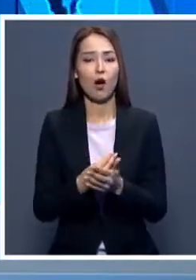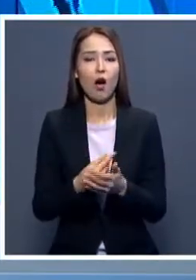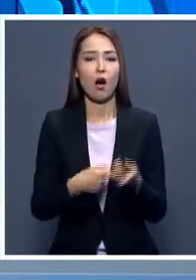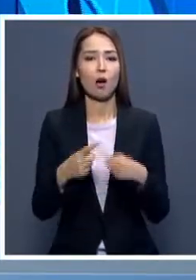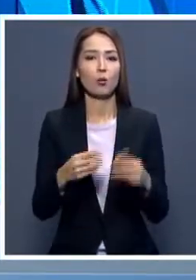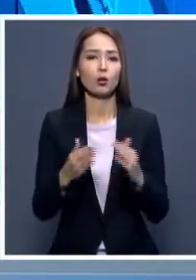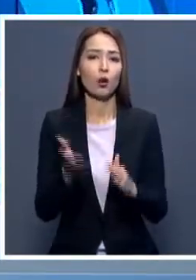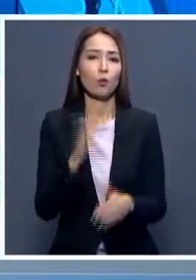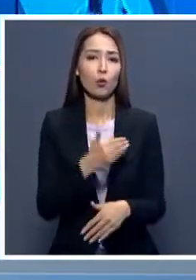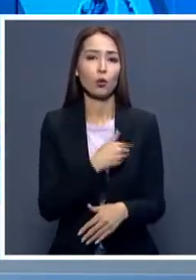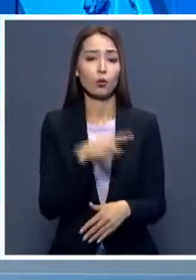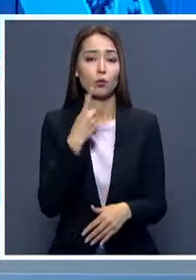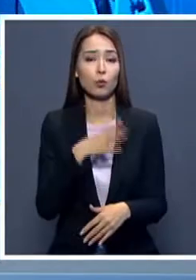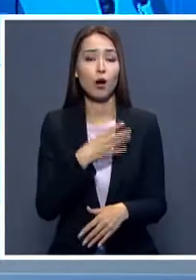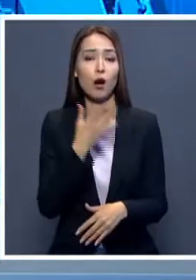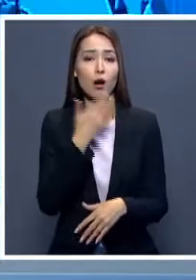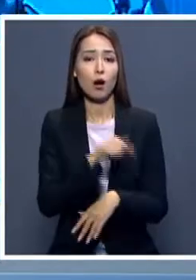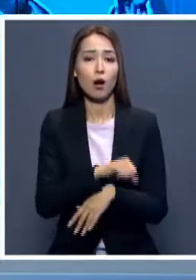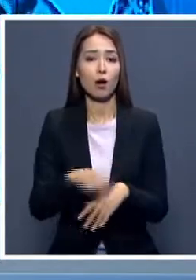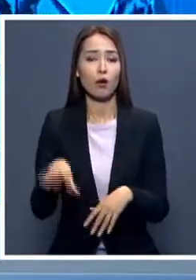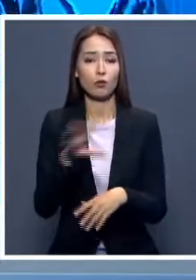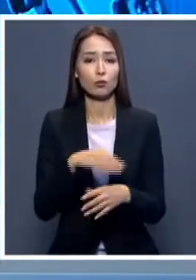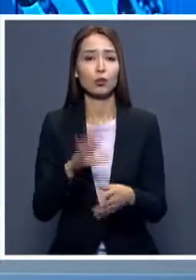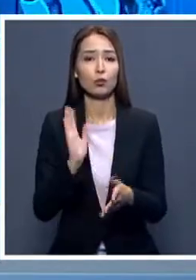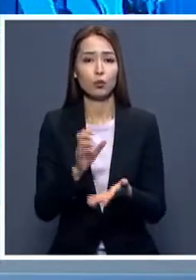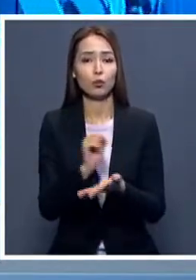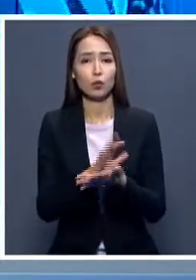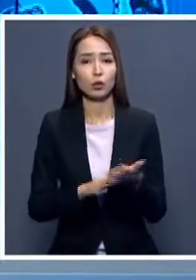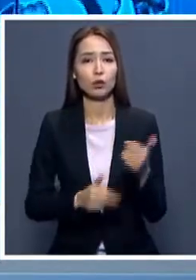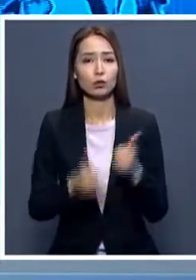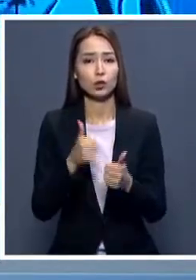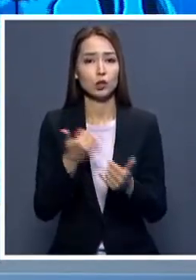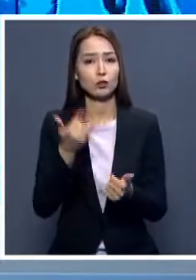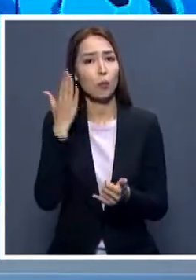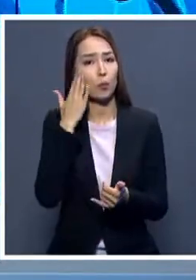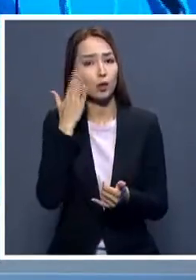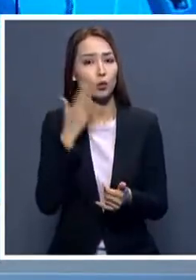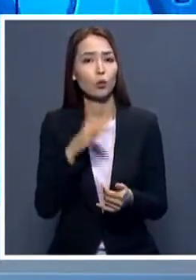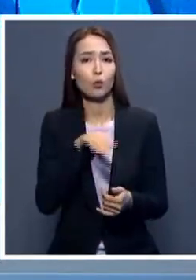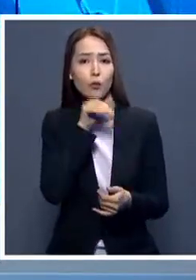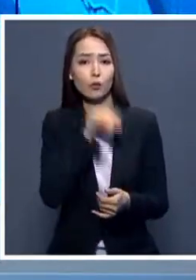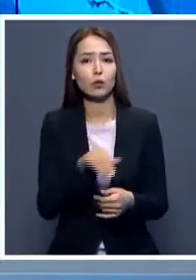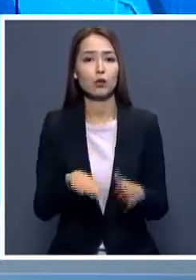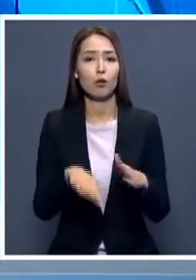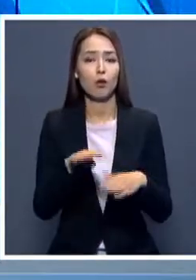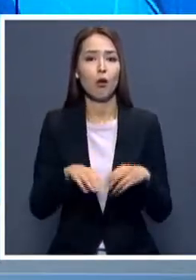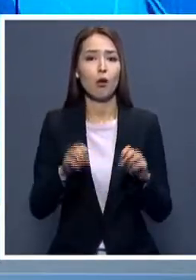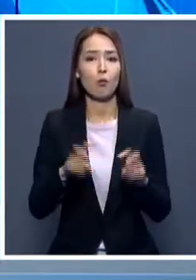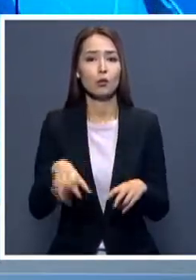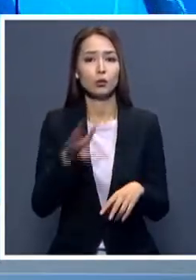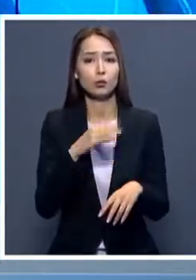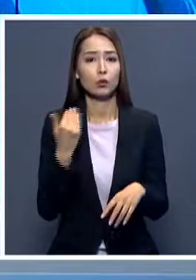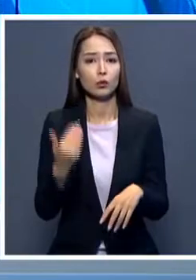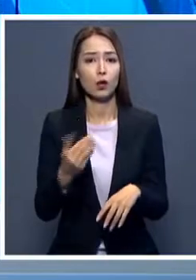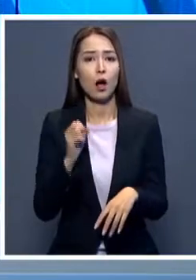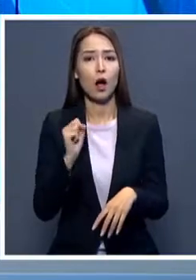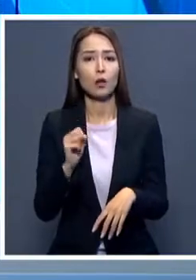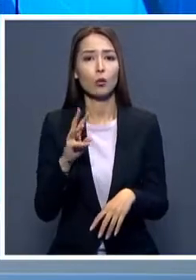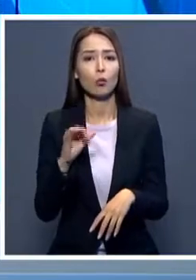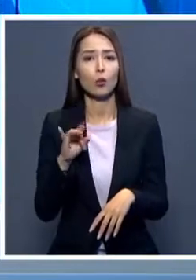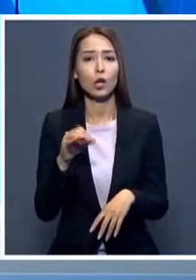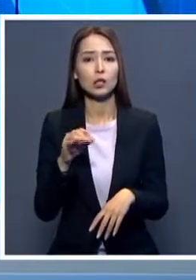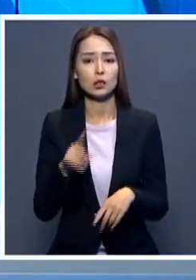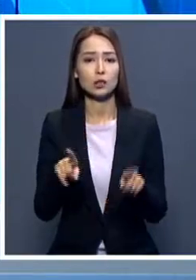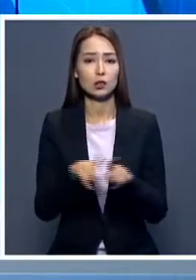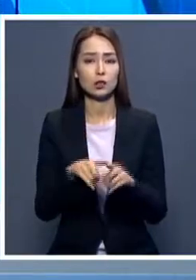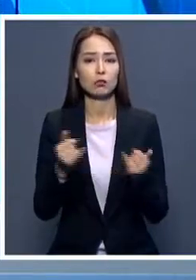Шетелдік сайыстарға қатысуды жалғастырады. Дарынды баланың өзге де жоспары, өскен жері, ортасы, отбасы жайлы Ардақ Мұратқызының